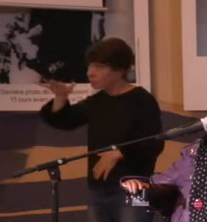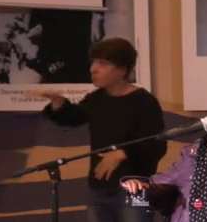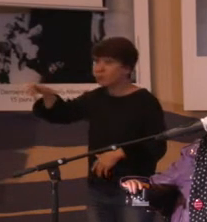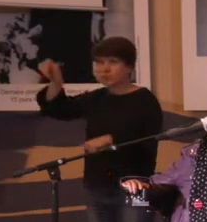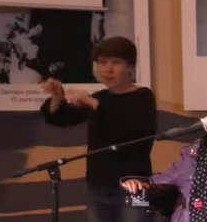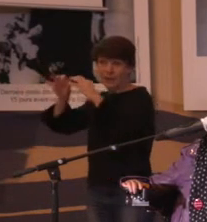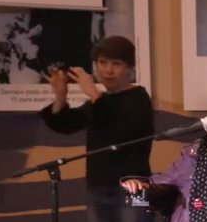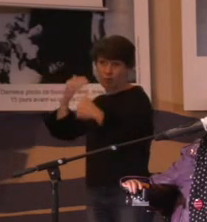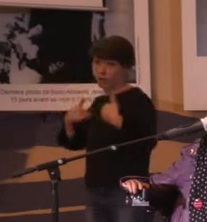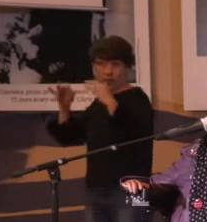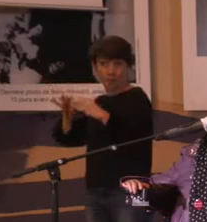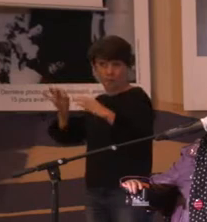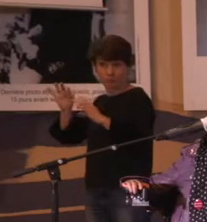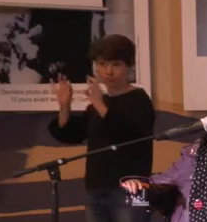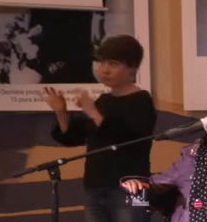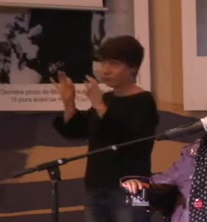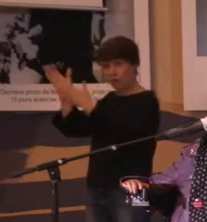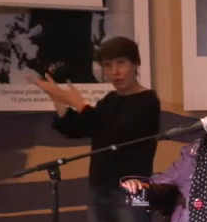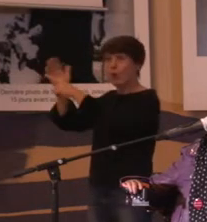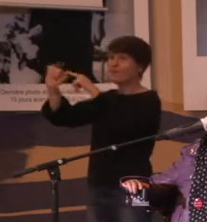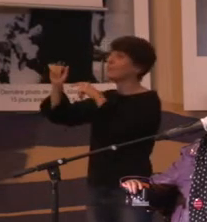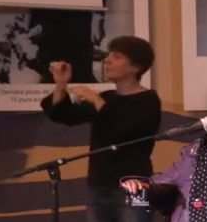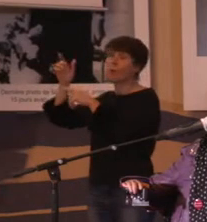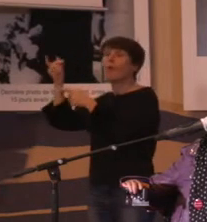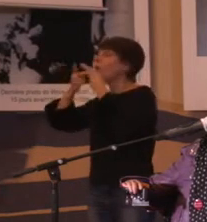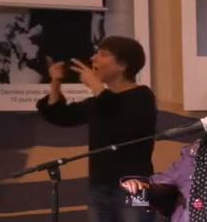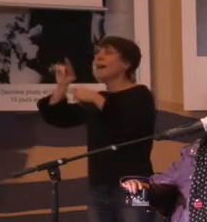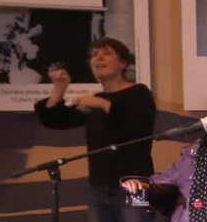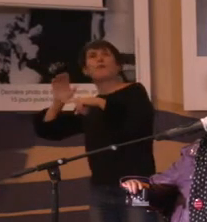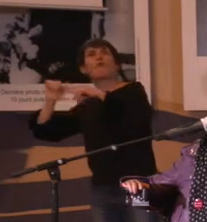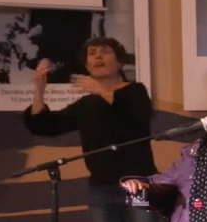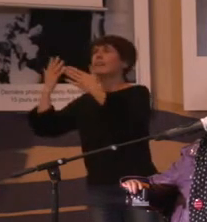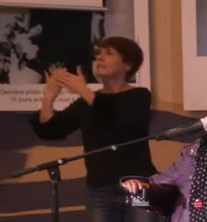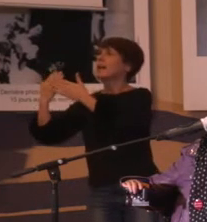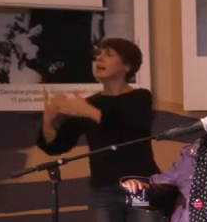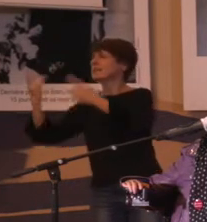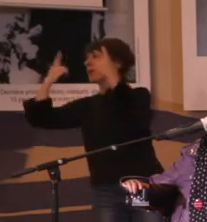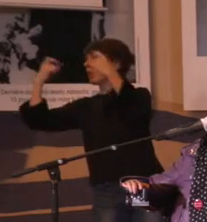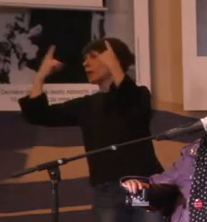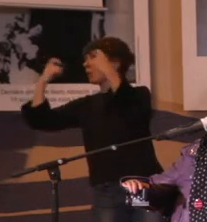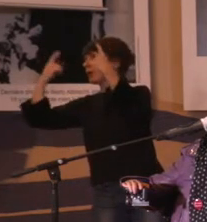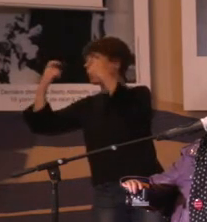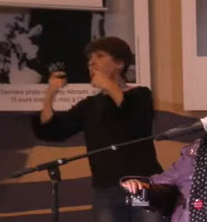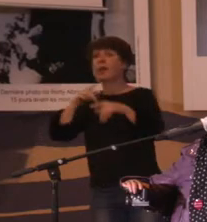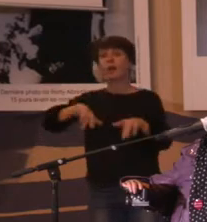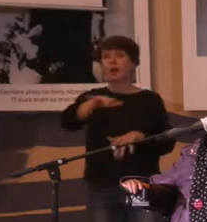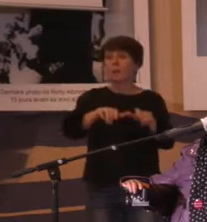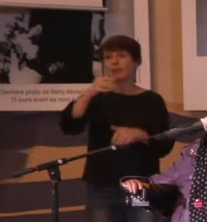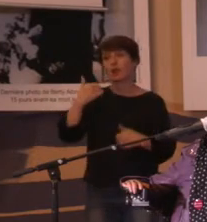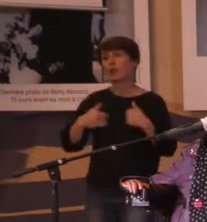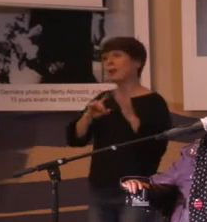dire ce qu'il faut faire, hein, et puis nous, on va faire du témoignage individuel. Donc ça, c'est quelque chose qu'on refuse